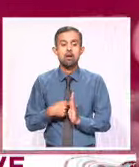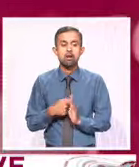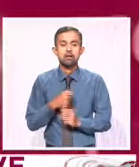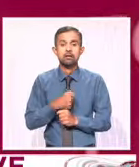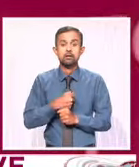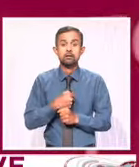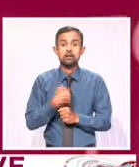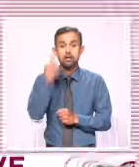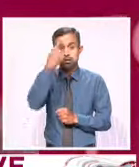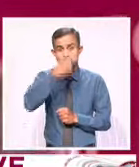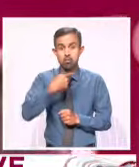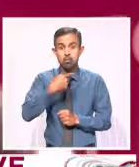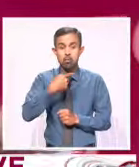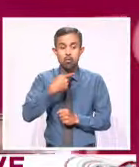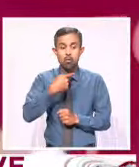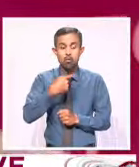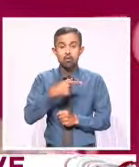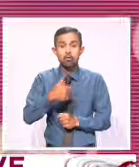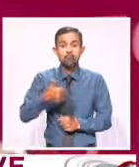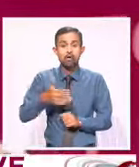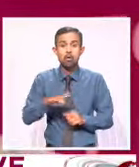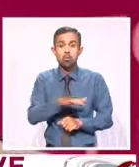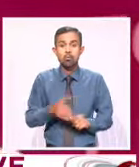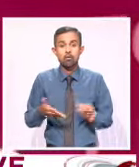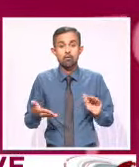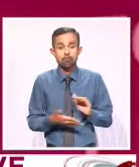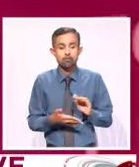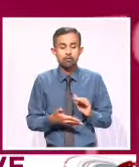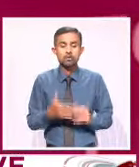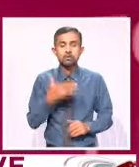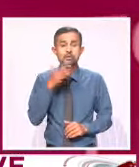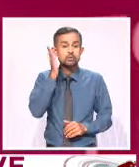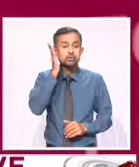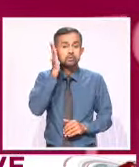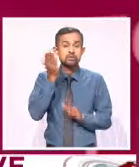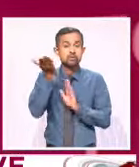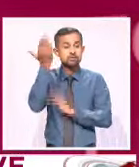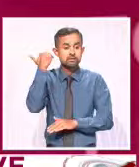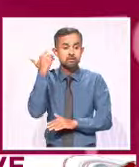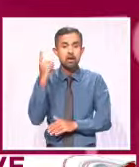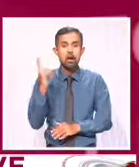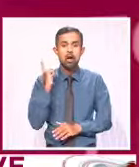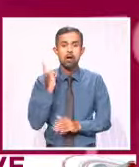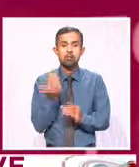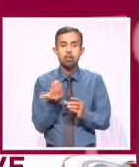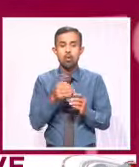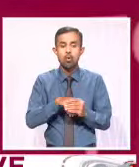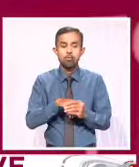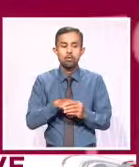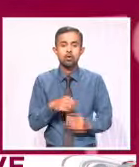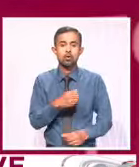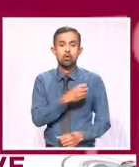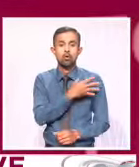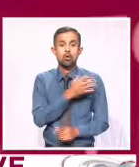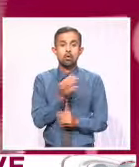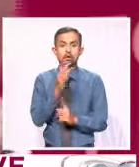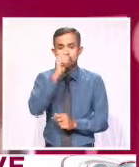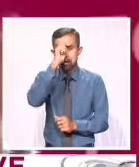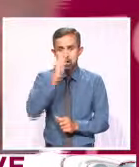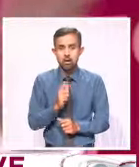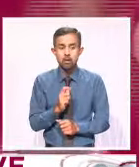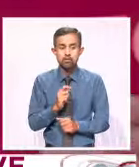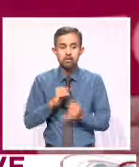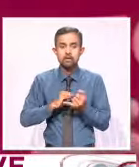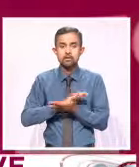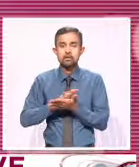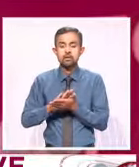ගාලු මෝදර මර්මස්ථානය ඒ පොළොව යට බ්‍රිතාන්‍ය යටත් වෙච්ච යුගයේ පවා තිබුණේ හමුදා කඳ වූ ගෝඨාභය රාජපක්ෂ ජනාධිපතිතුමා